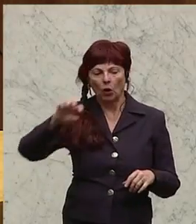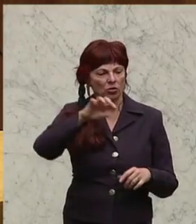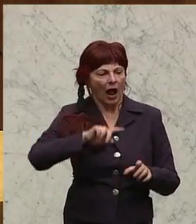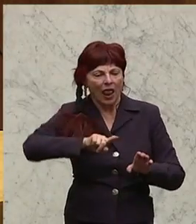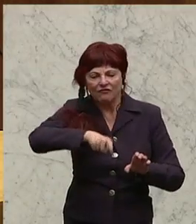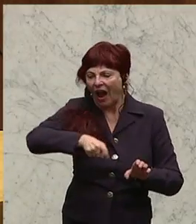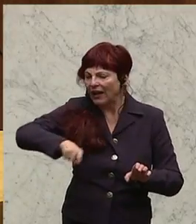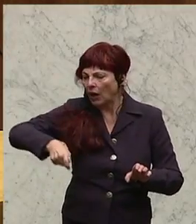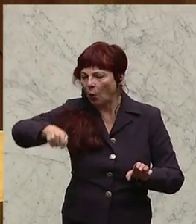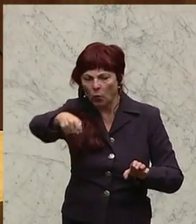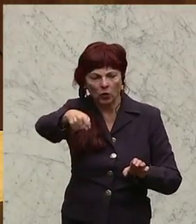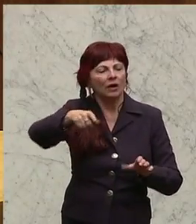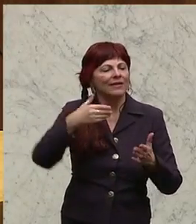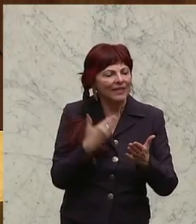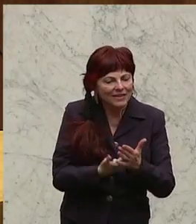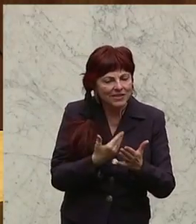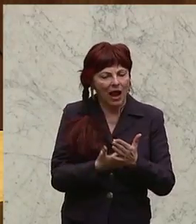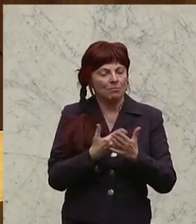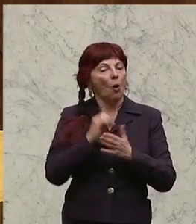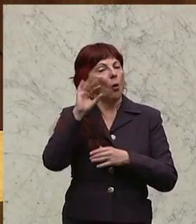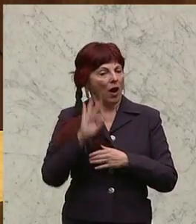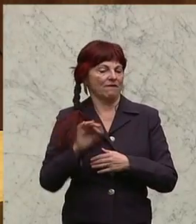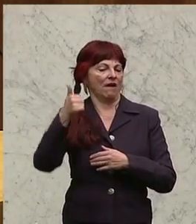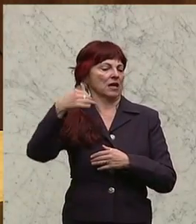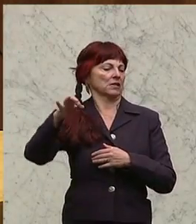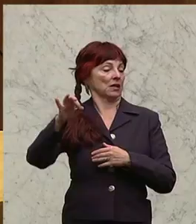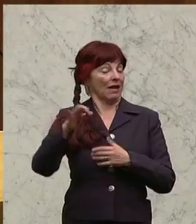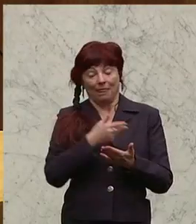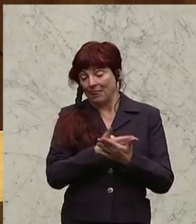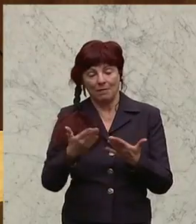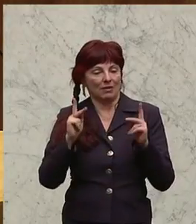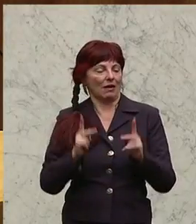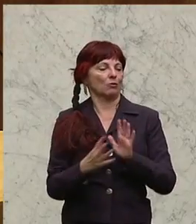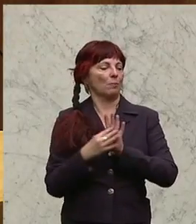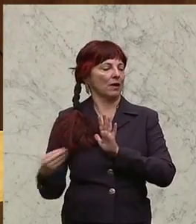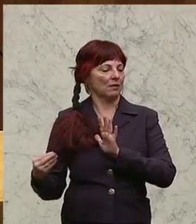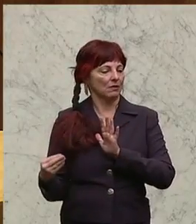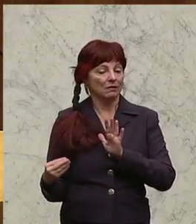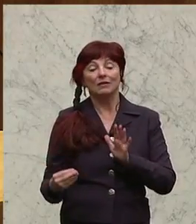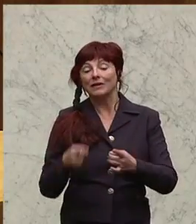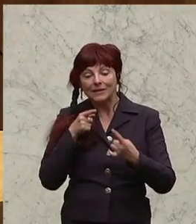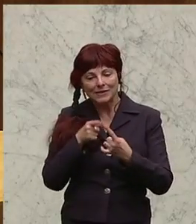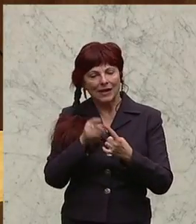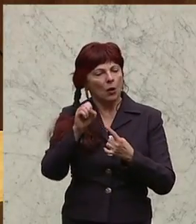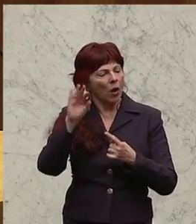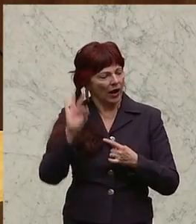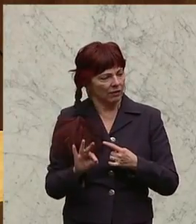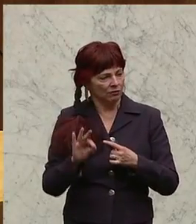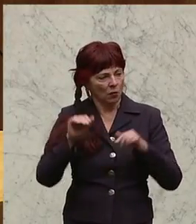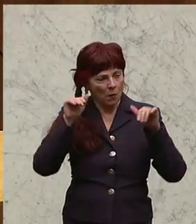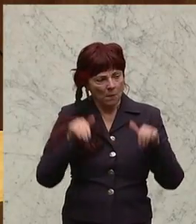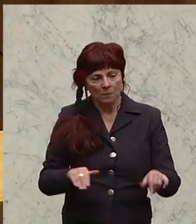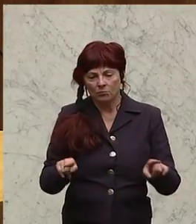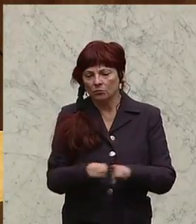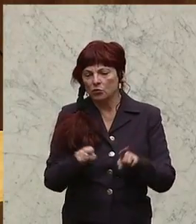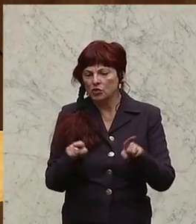doch das Alleinstellungsmerkmal des ORF. Das macht dem ORF niemand nach. Ziel des ORF muss es sein, auch einen Deckel für den